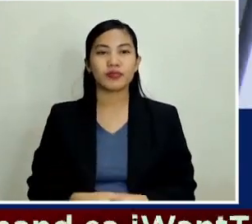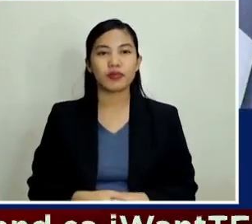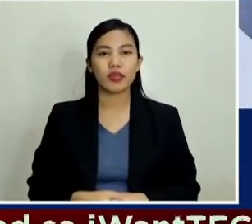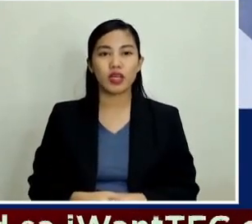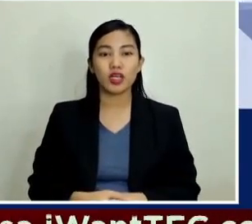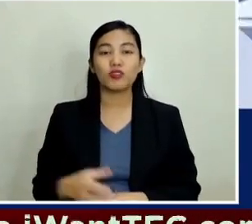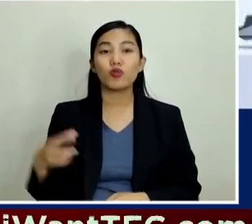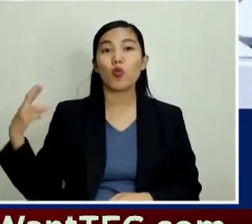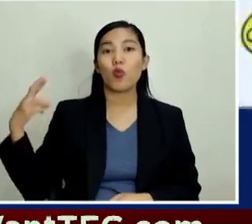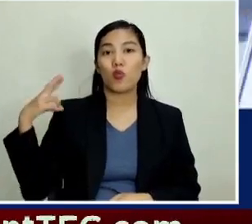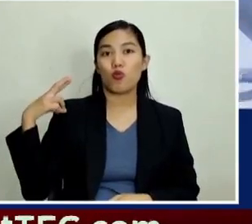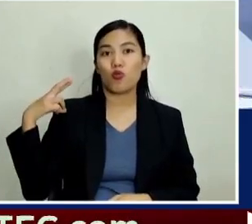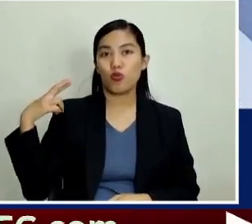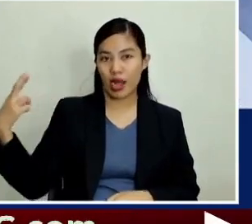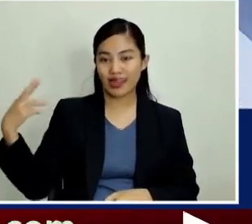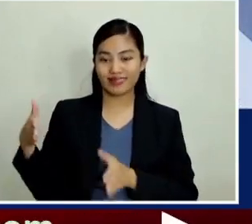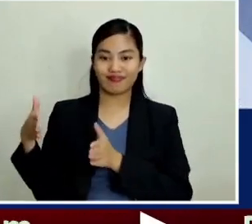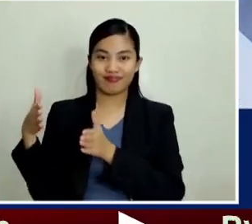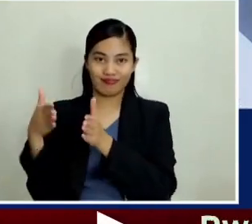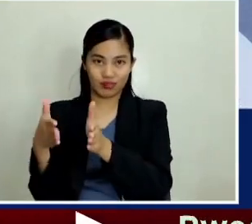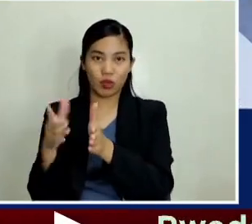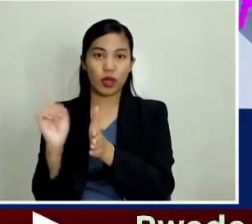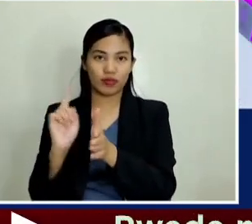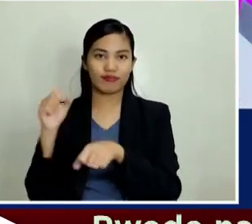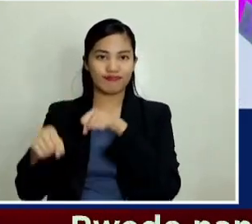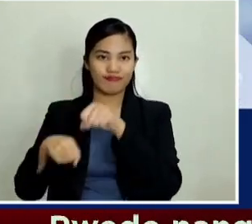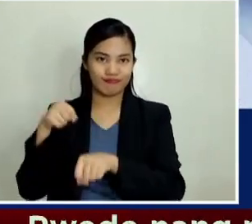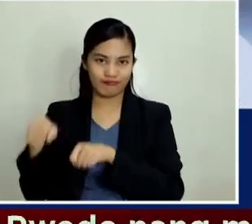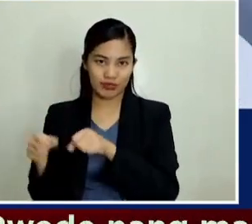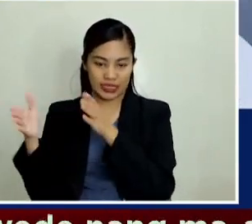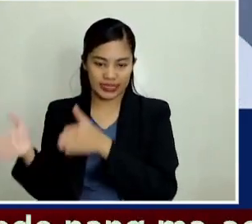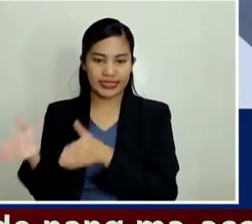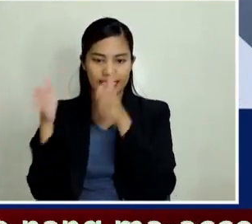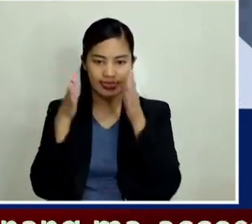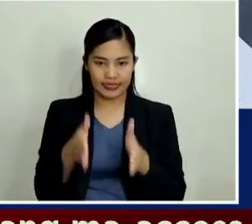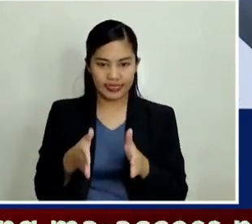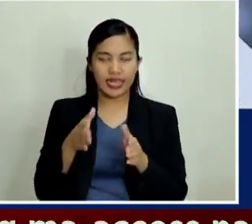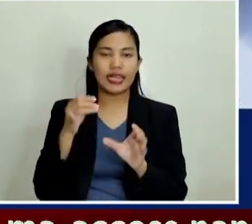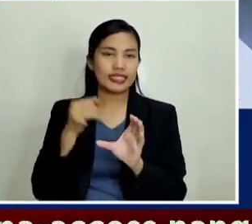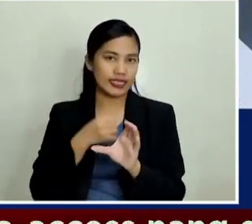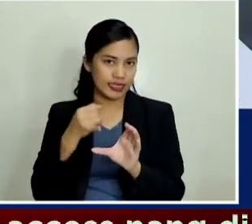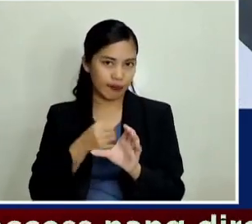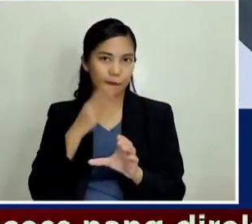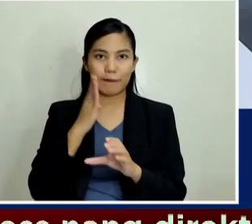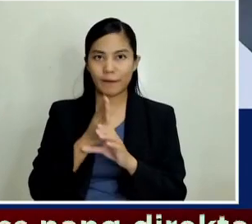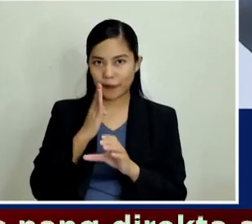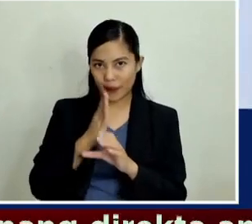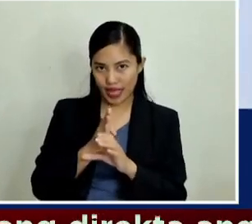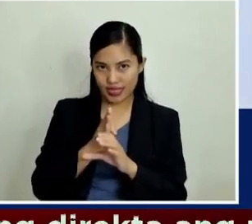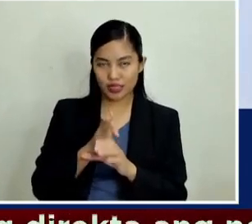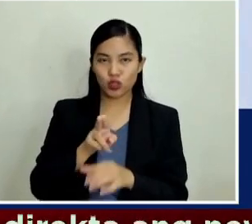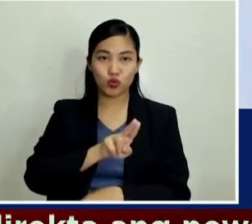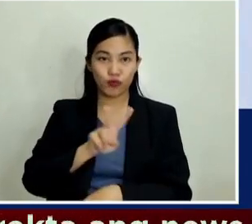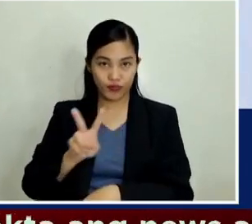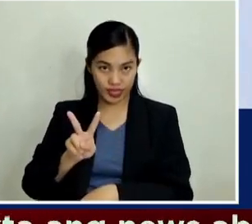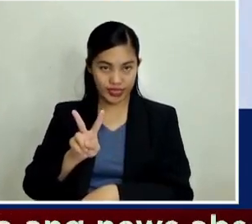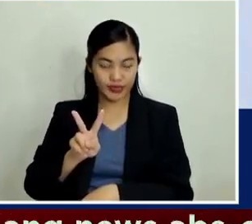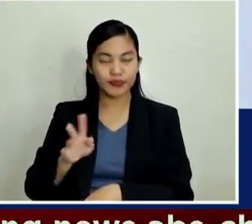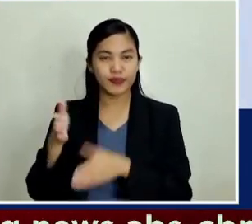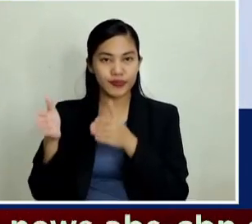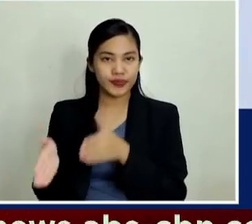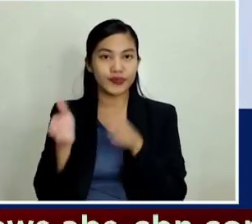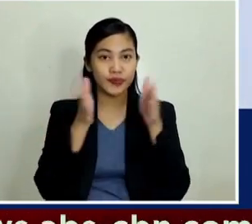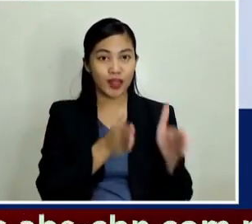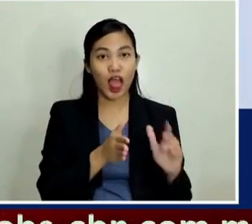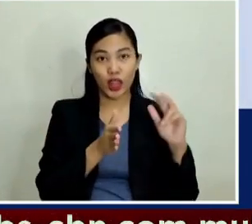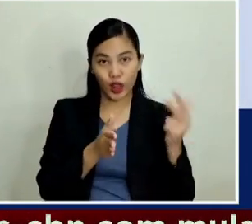eksklusibo para sa mga bisikleta. Katabi nito ang linya para sa mga jeep, bus at UV Express. Sa ikatlong linya mula